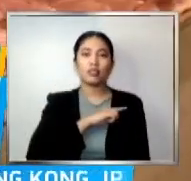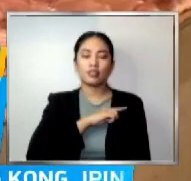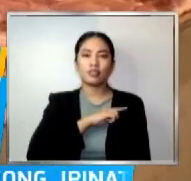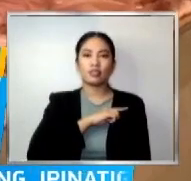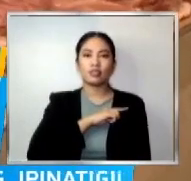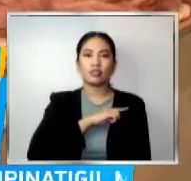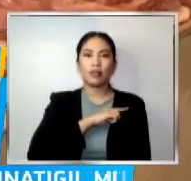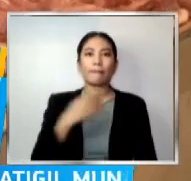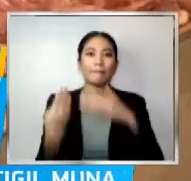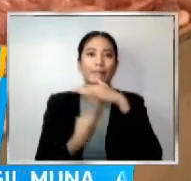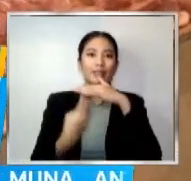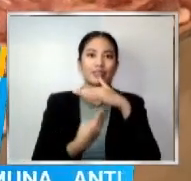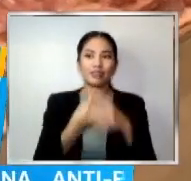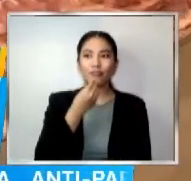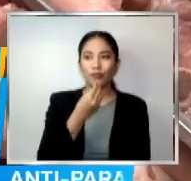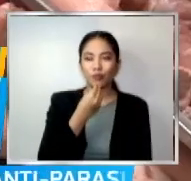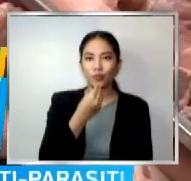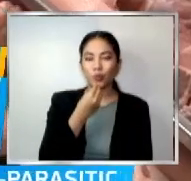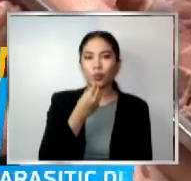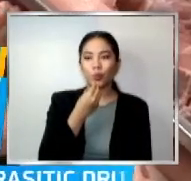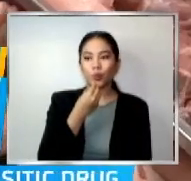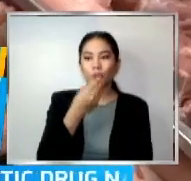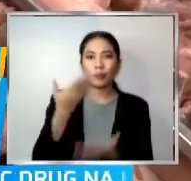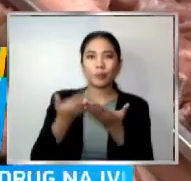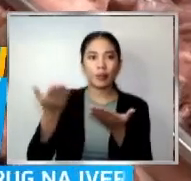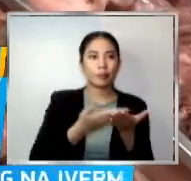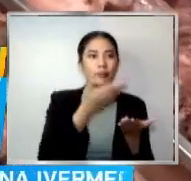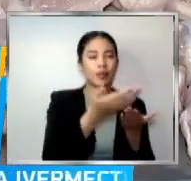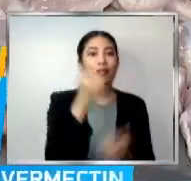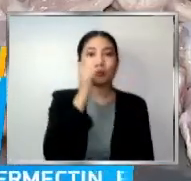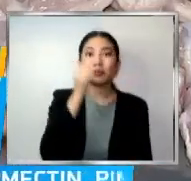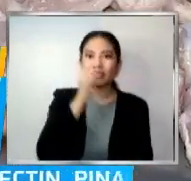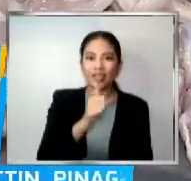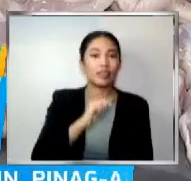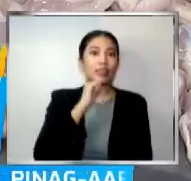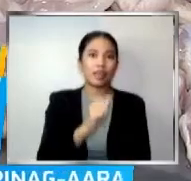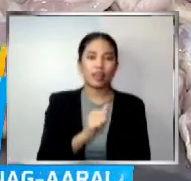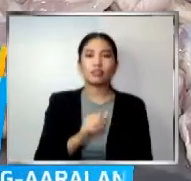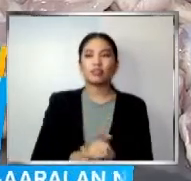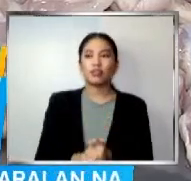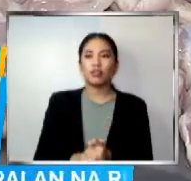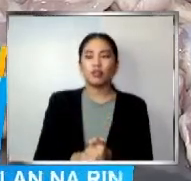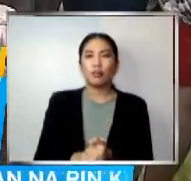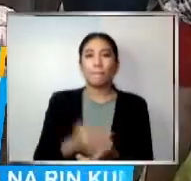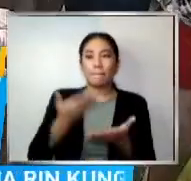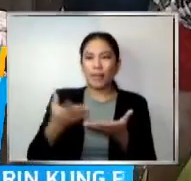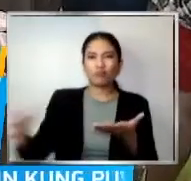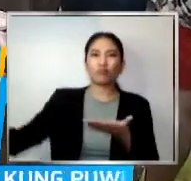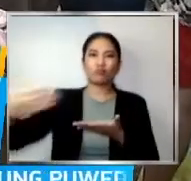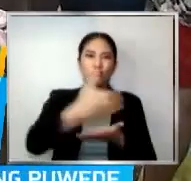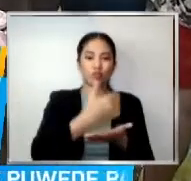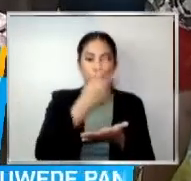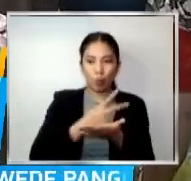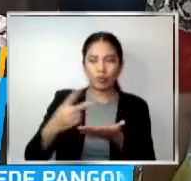food daily. Bihira lang yung nag-grocery ng 2 linggo o 1 buwan. Okay. Yan lang yung aking comment